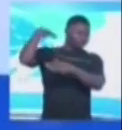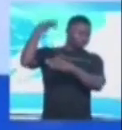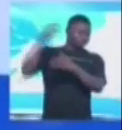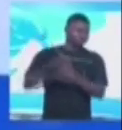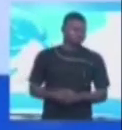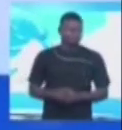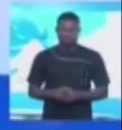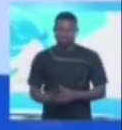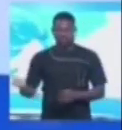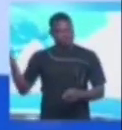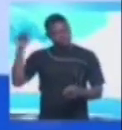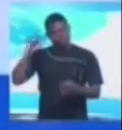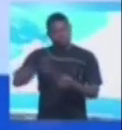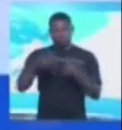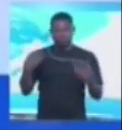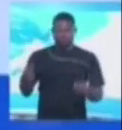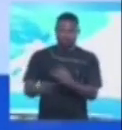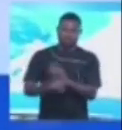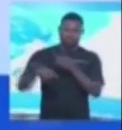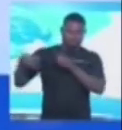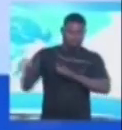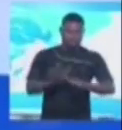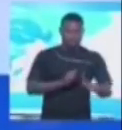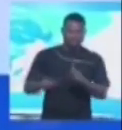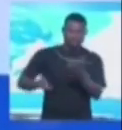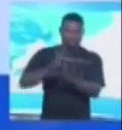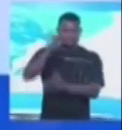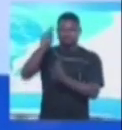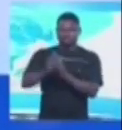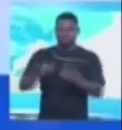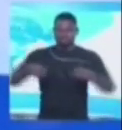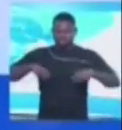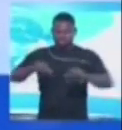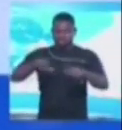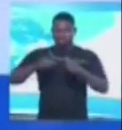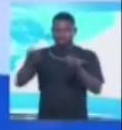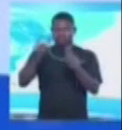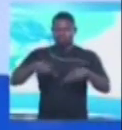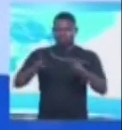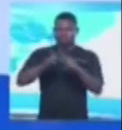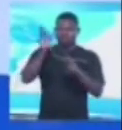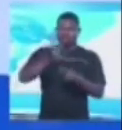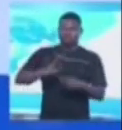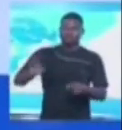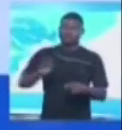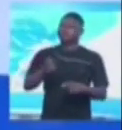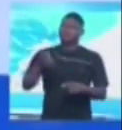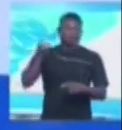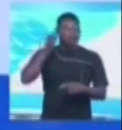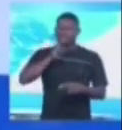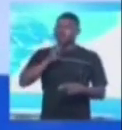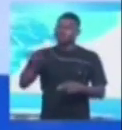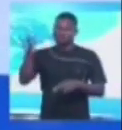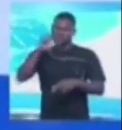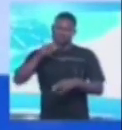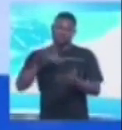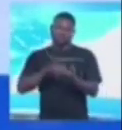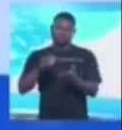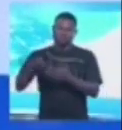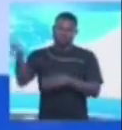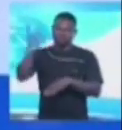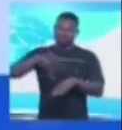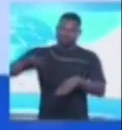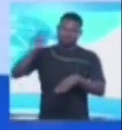jusqu'à ce jour les actions de développement se poursuivent au burkina elles sont souvent mises en oeuvre dans le cadre